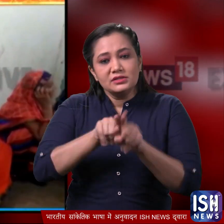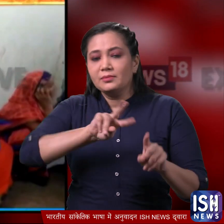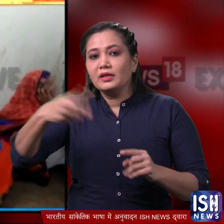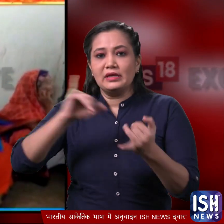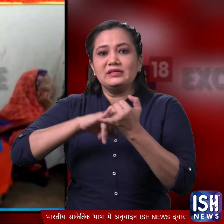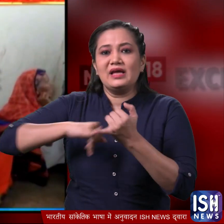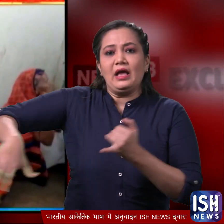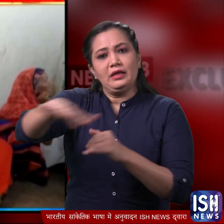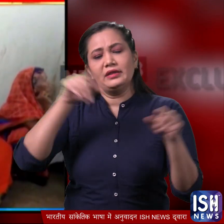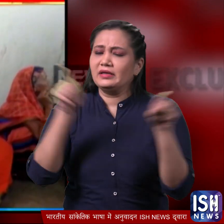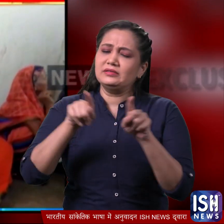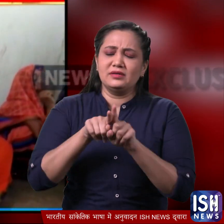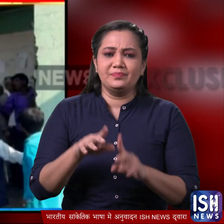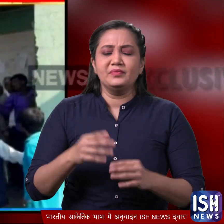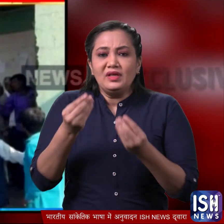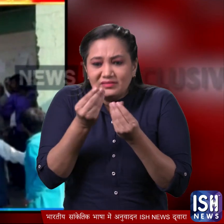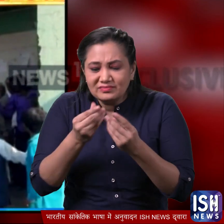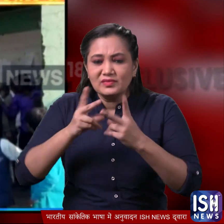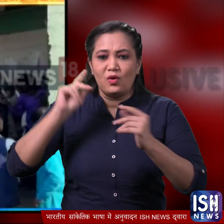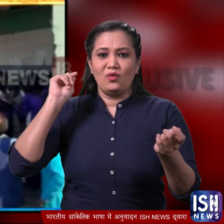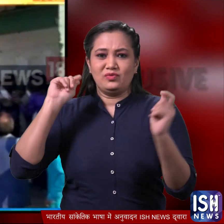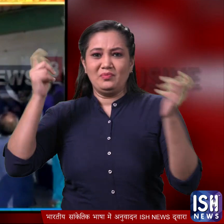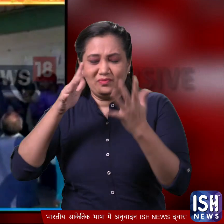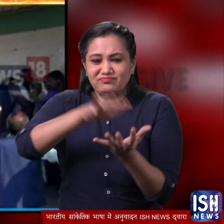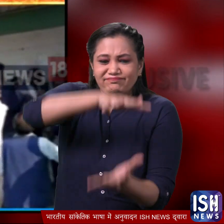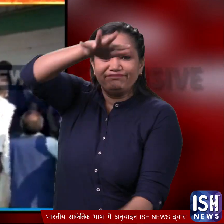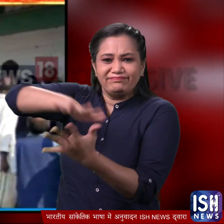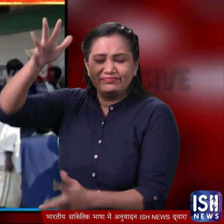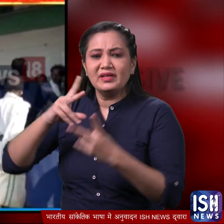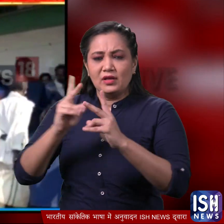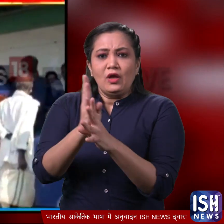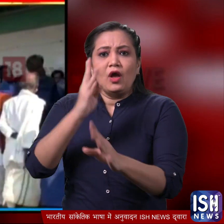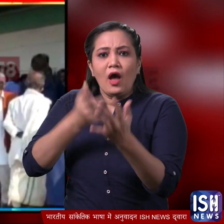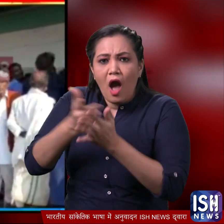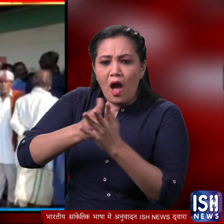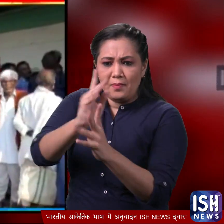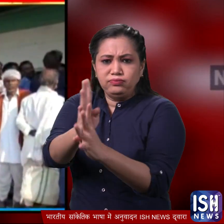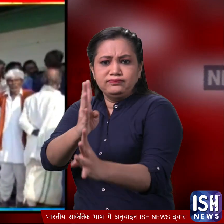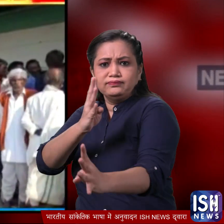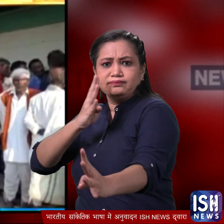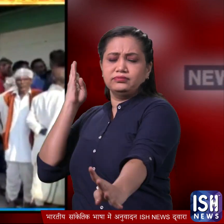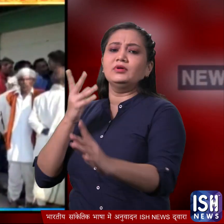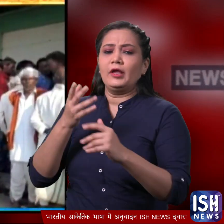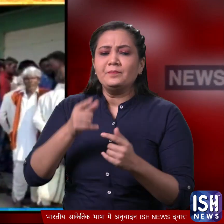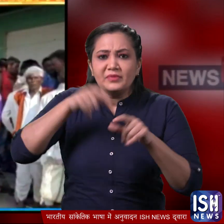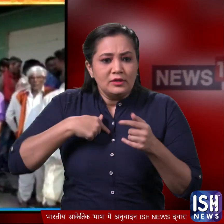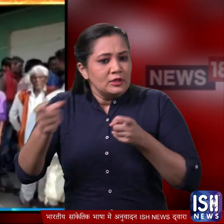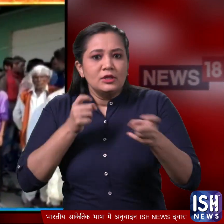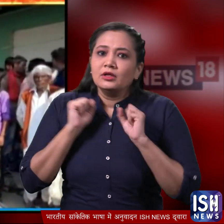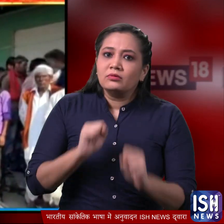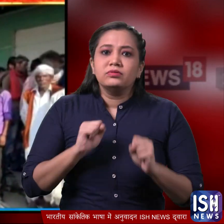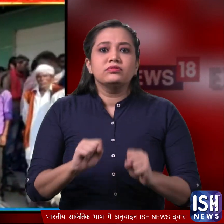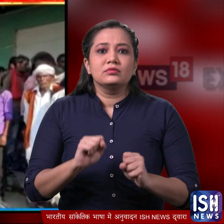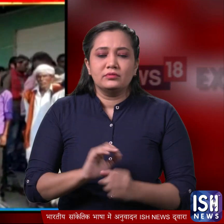कमोबेश ऐसी ही तस्वीरें सागर जिले से भी आईं। वहां खाद के लिए एक गोदाम के बाहर सैकड़ों किसान कतार में खड़े दिखे। भीड़ इतनी बढ़ गई कि